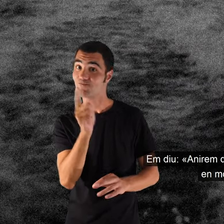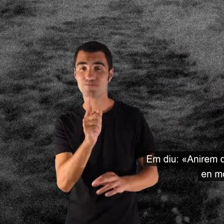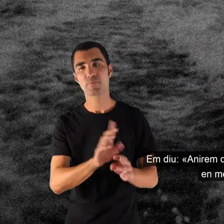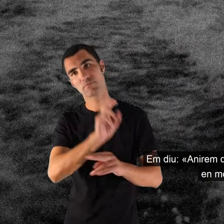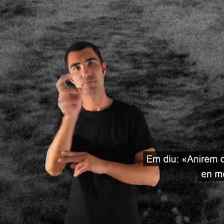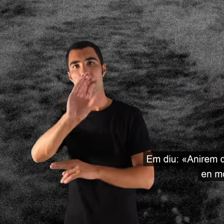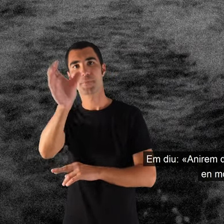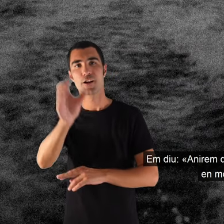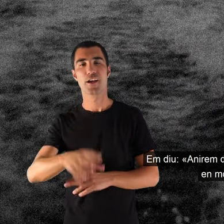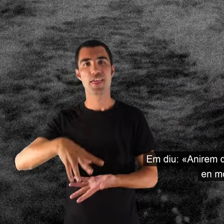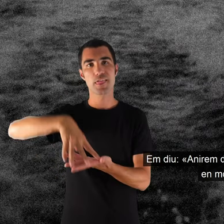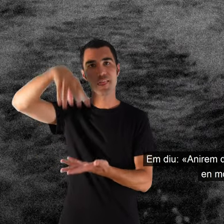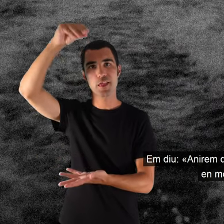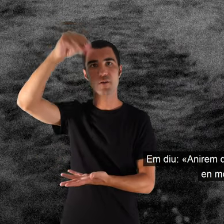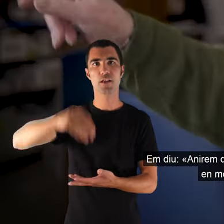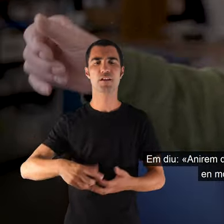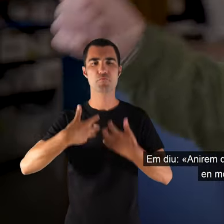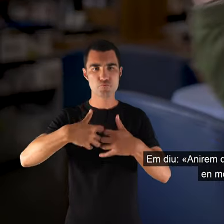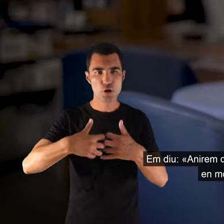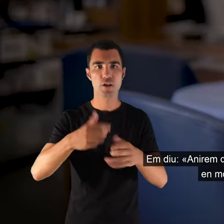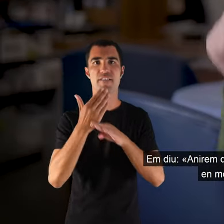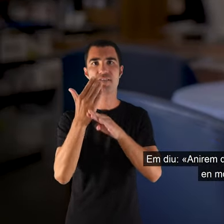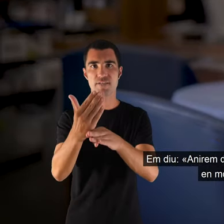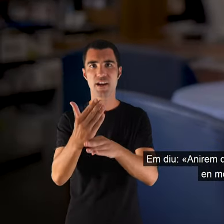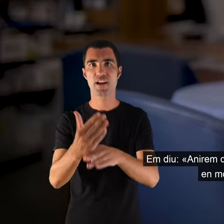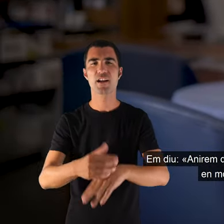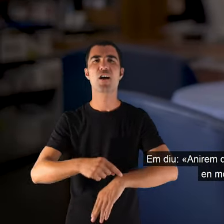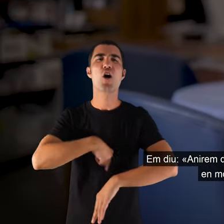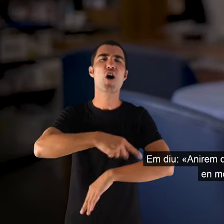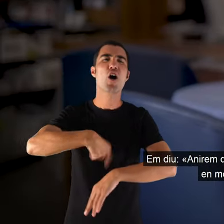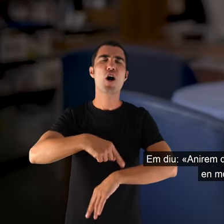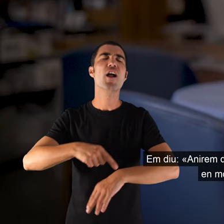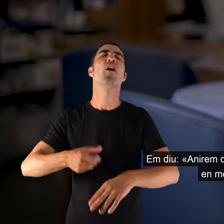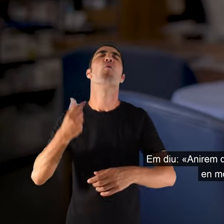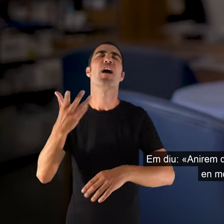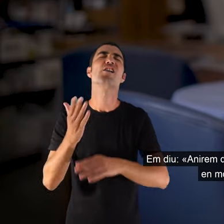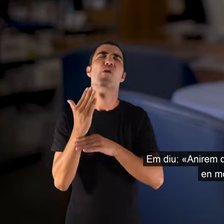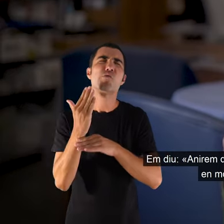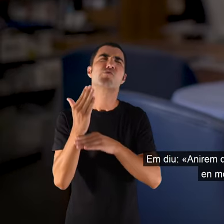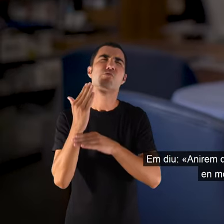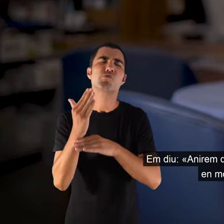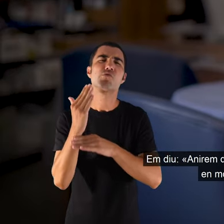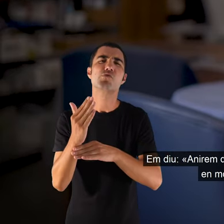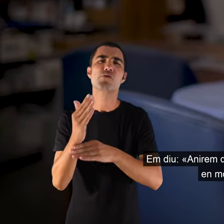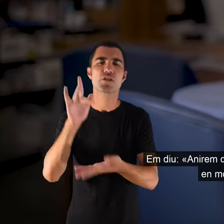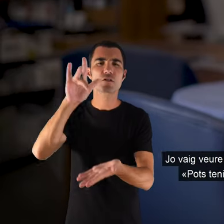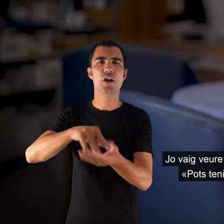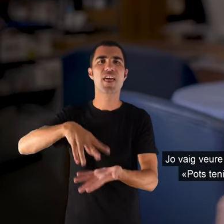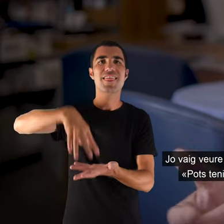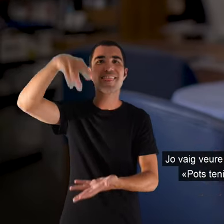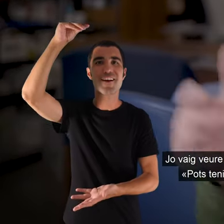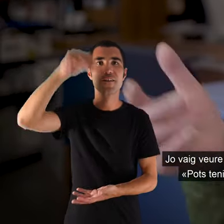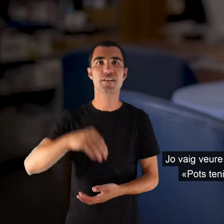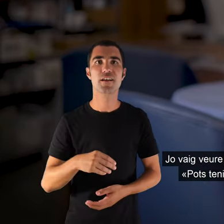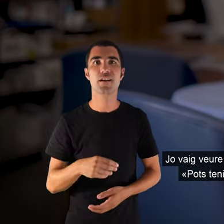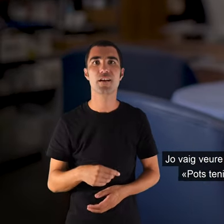i si anant 2 hores així, motor i valor, quant tornem de mestre prou vent per no... a Ciutadella, jo vaig veure